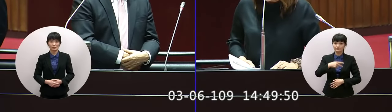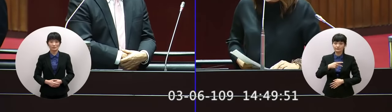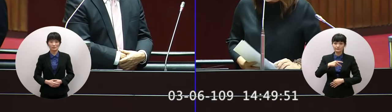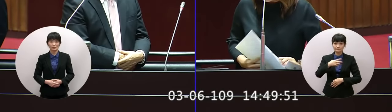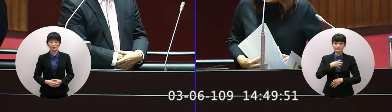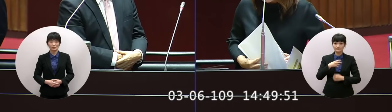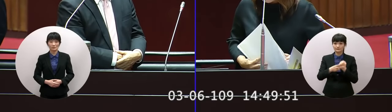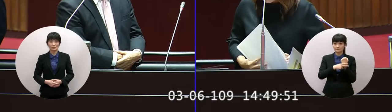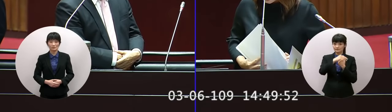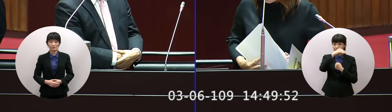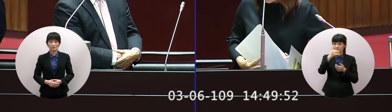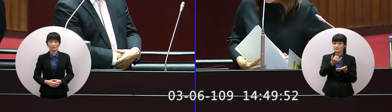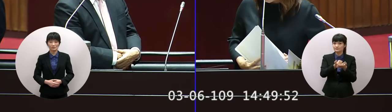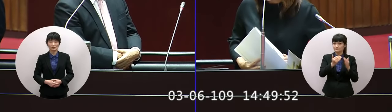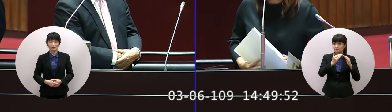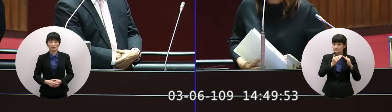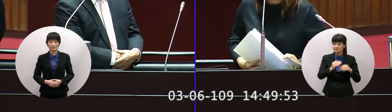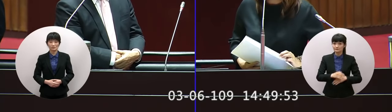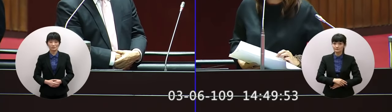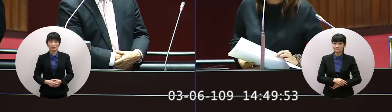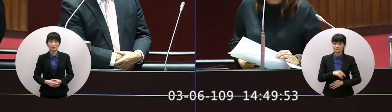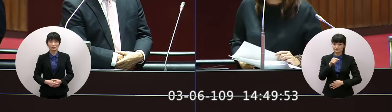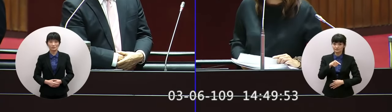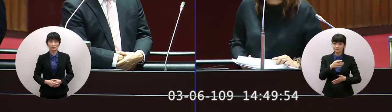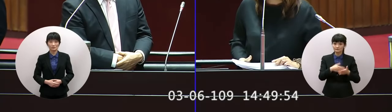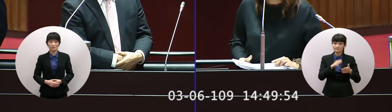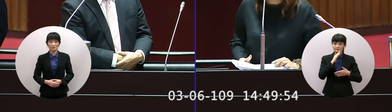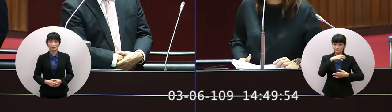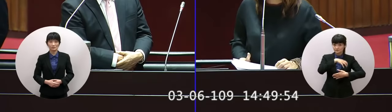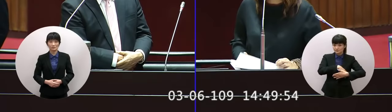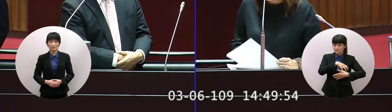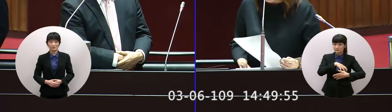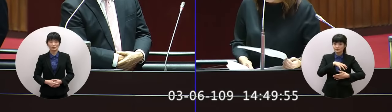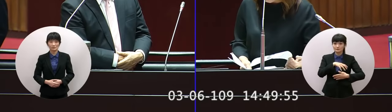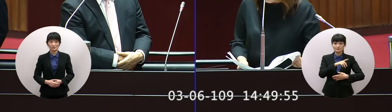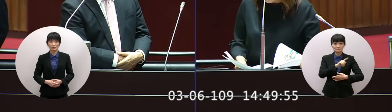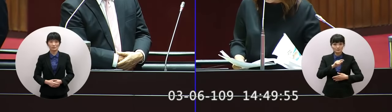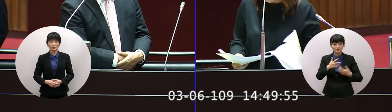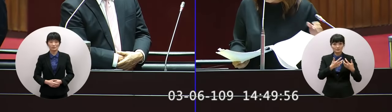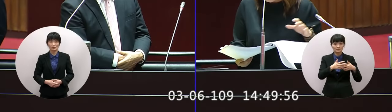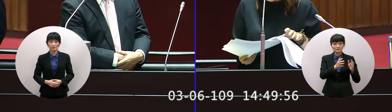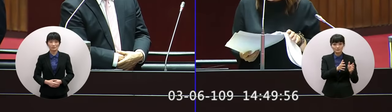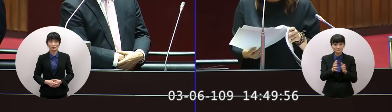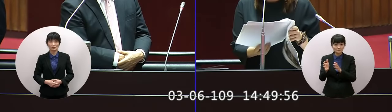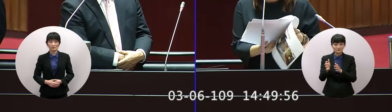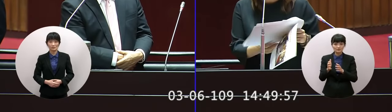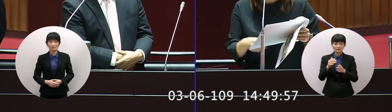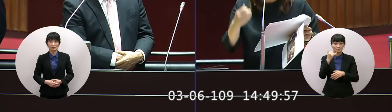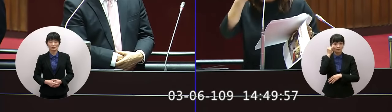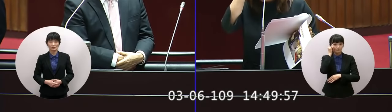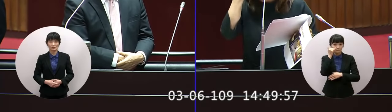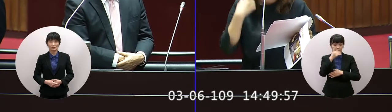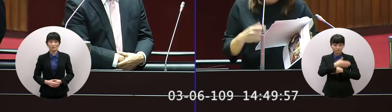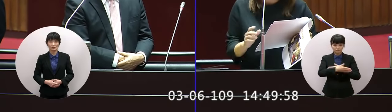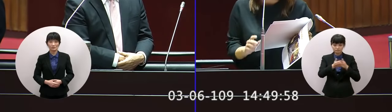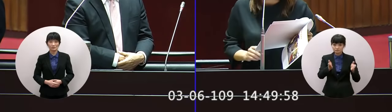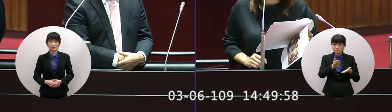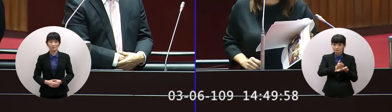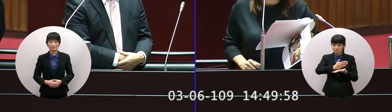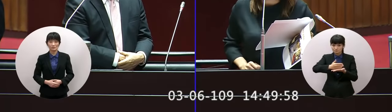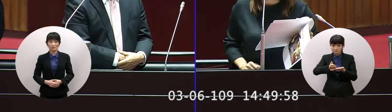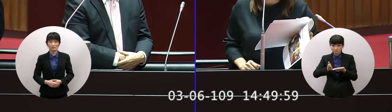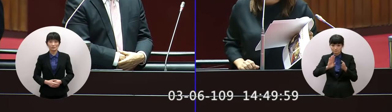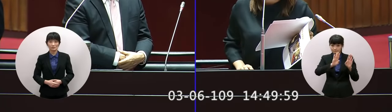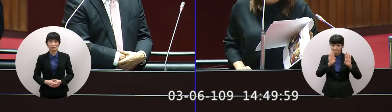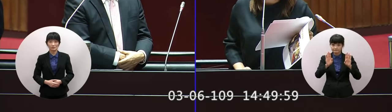阿里山宾馆。这是它的内部的设施，还有它的房间规模。那我们看一下，它像它